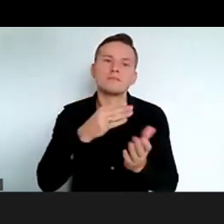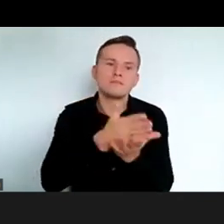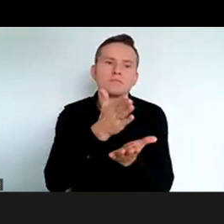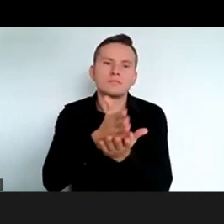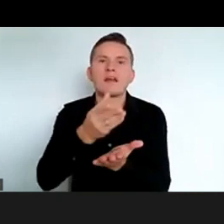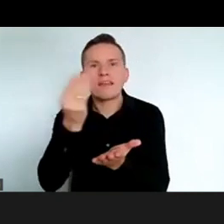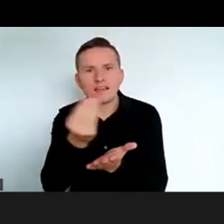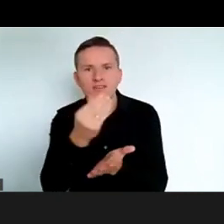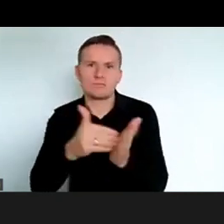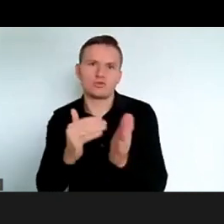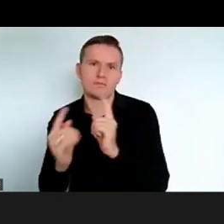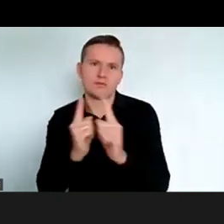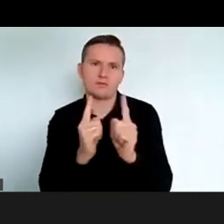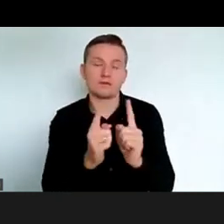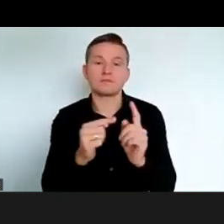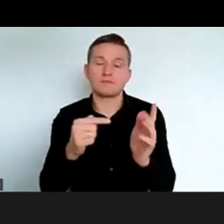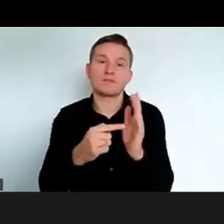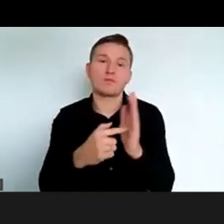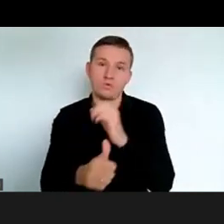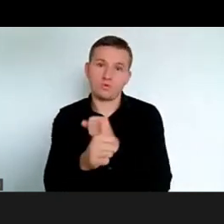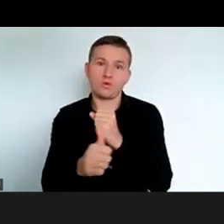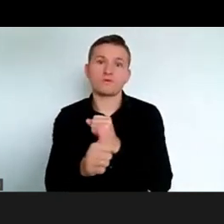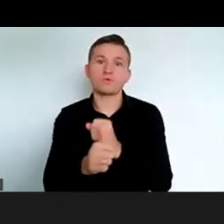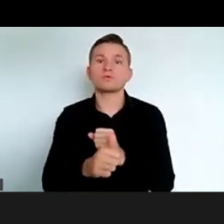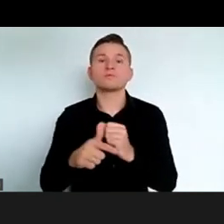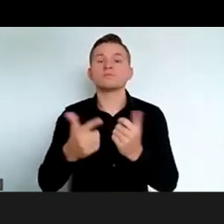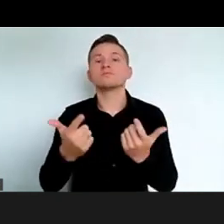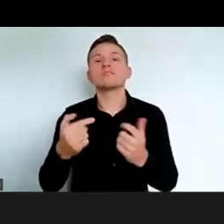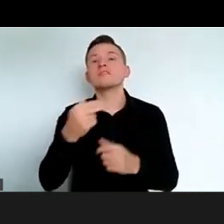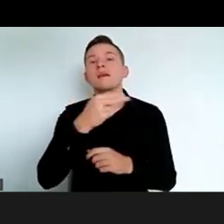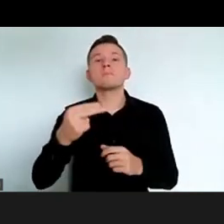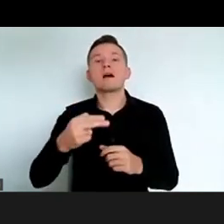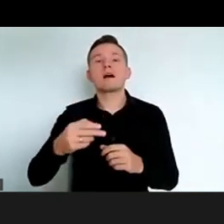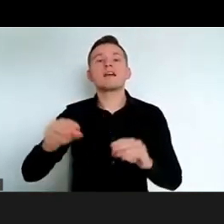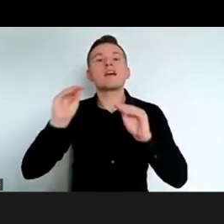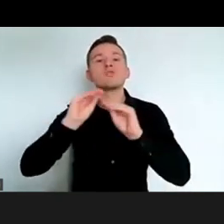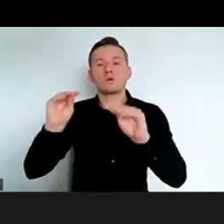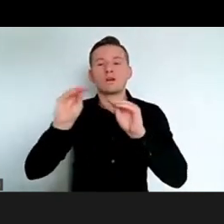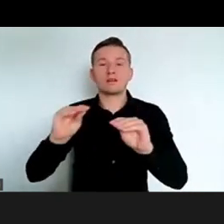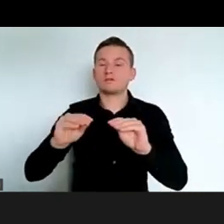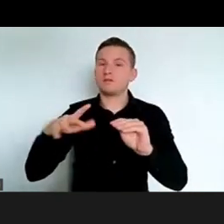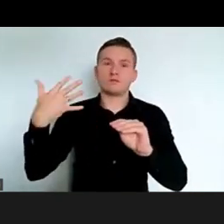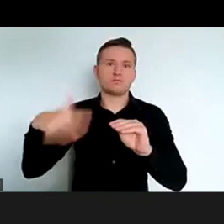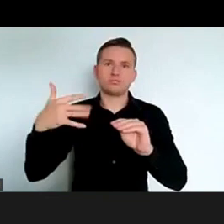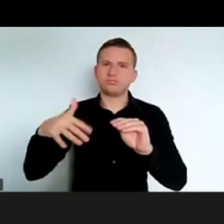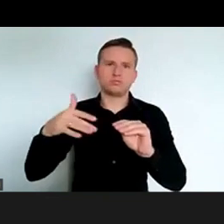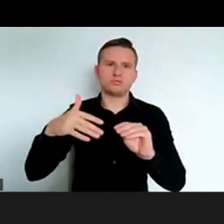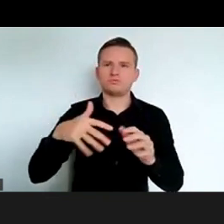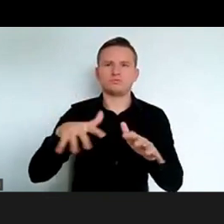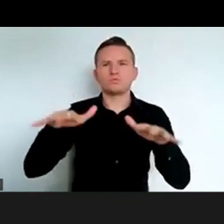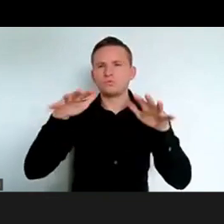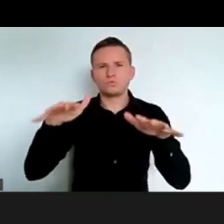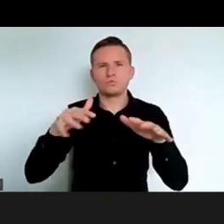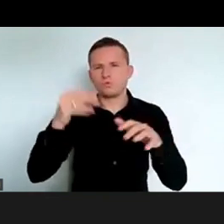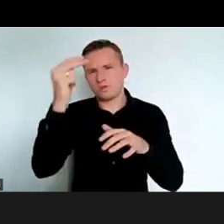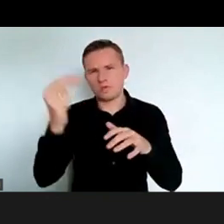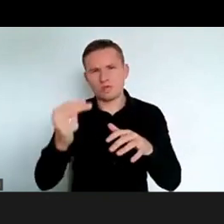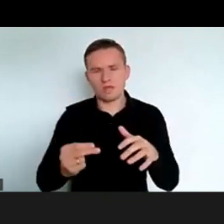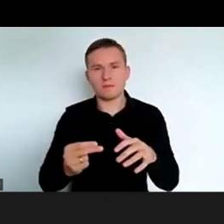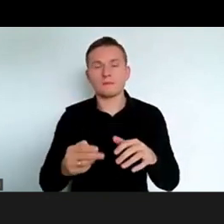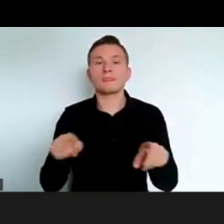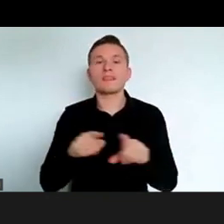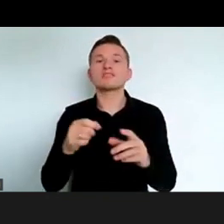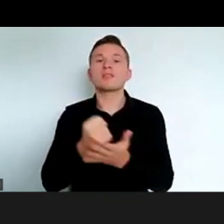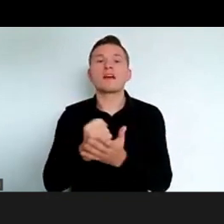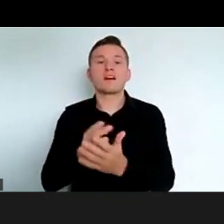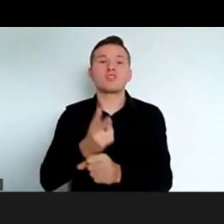obszar edukacji jest obszarem niezwykle wymagającym, a kwestia dostępności w tym obszarze jest